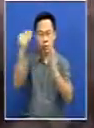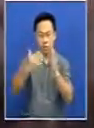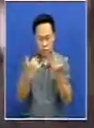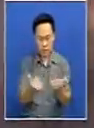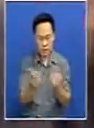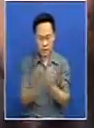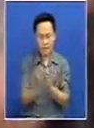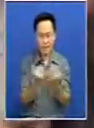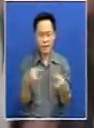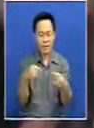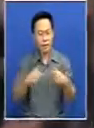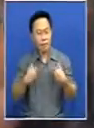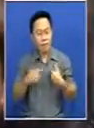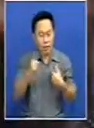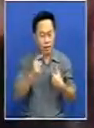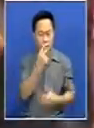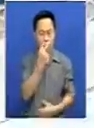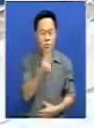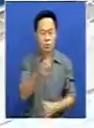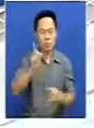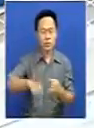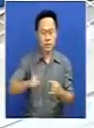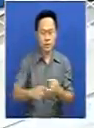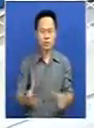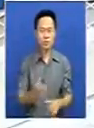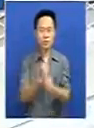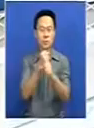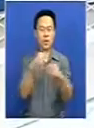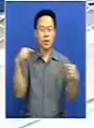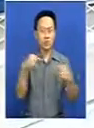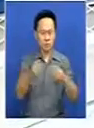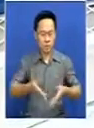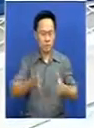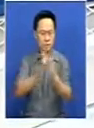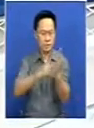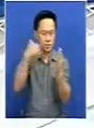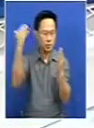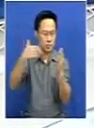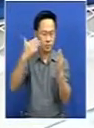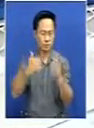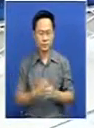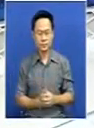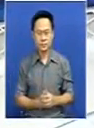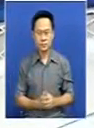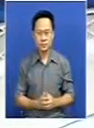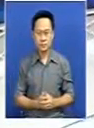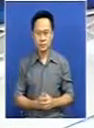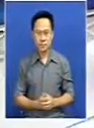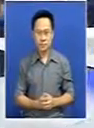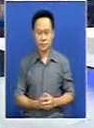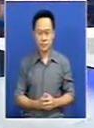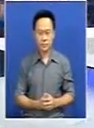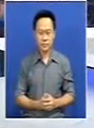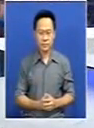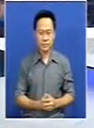นสุดท้ายของที่นี่จะสนุกสนานแค่ไหนนะคะต้องมากันเองค่ะและทั้งหมดนี้คือบรรยากาศที่เกิดขึ้นที่ถนนสีลมช่วงนี้กลับไปทางสถานีค่ะ